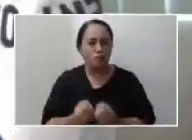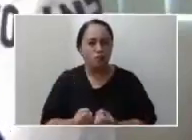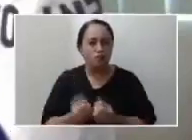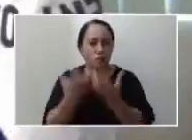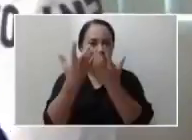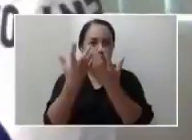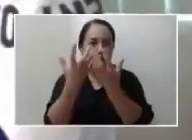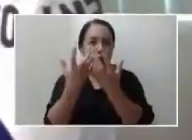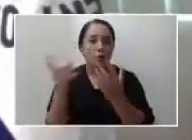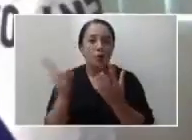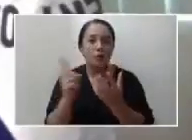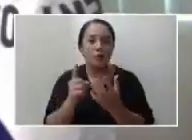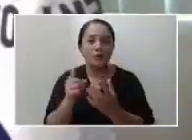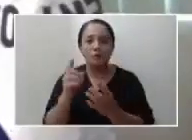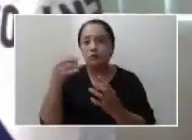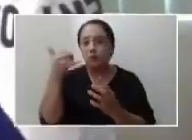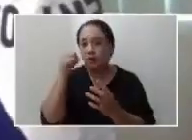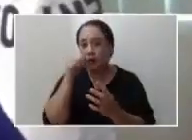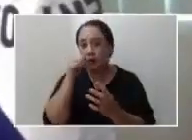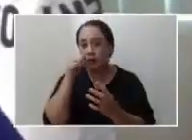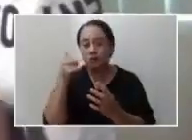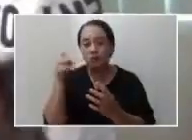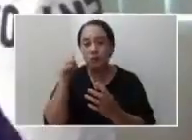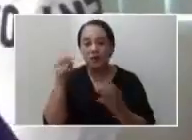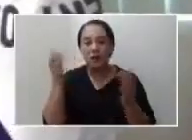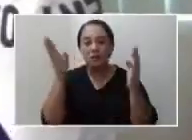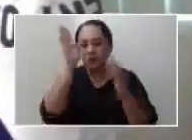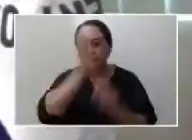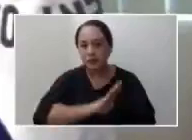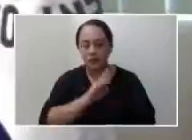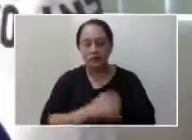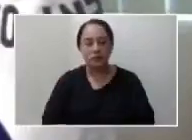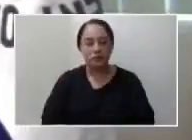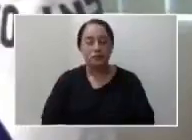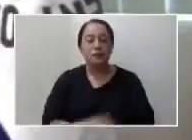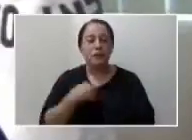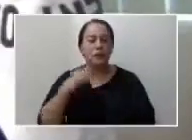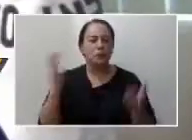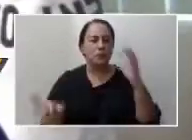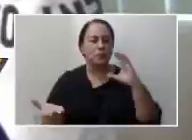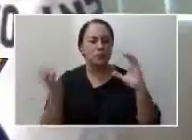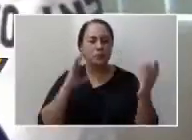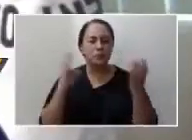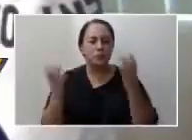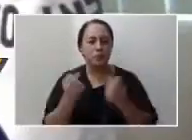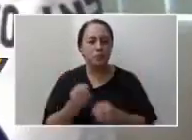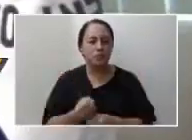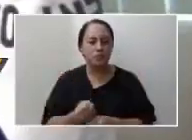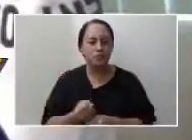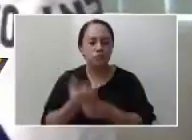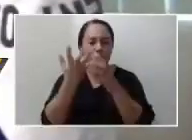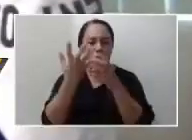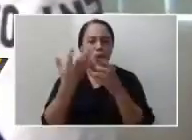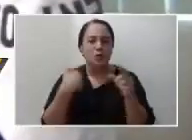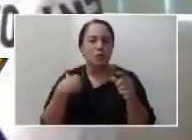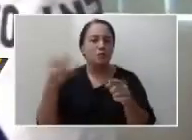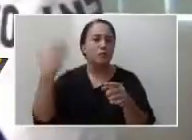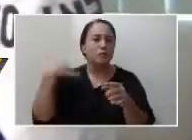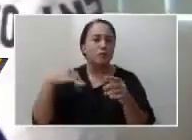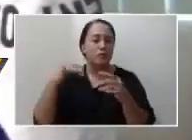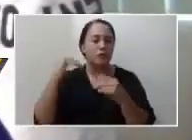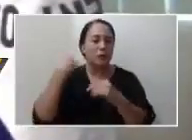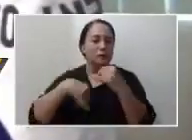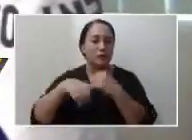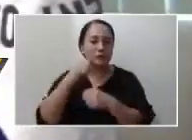paghalo ng magma at tubig. At iyon ay inilabas. So pagbago po ang inilabas na may magma na kasamang tubig,